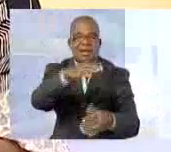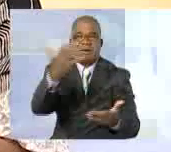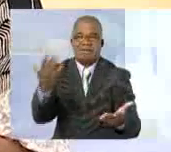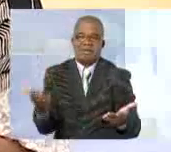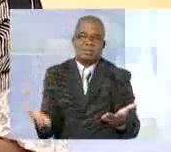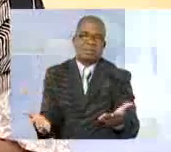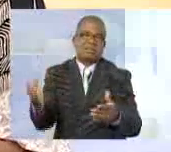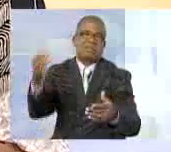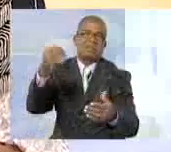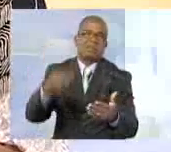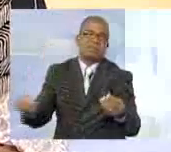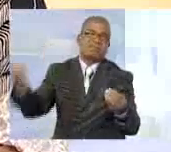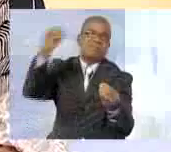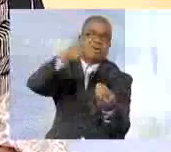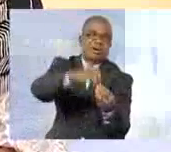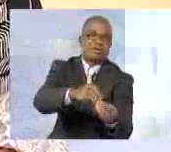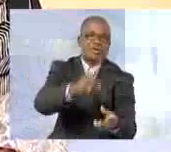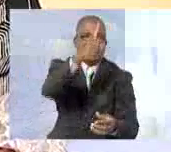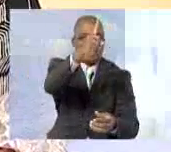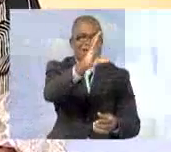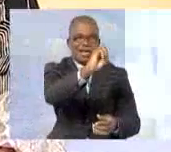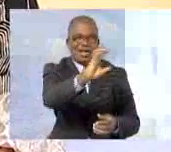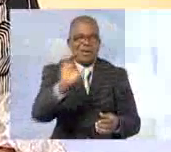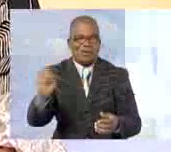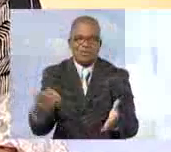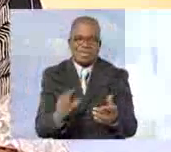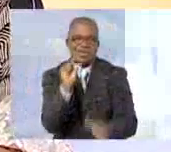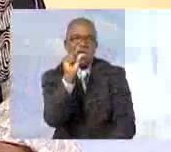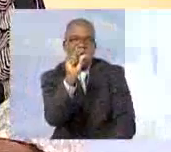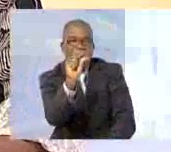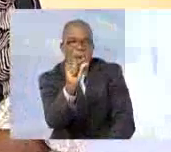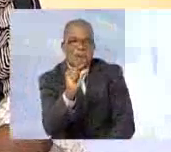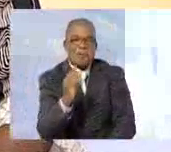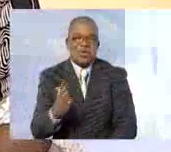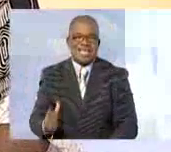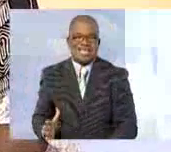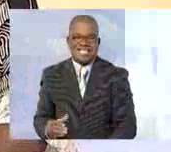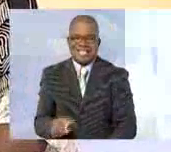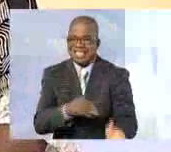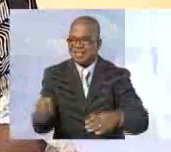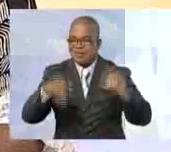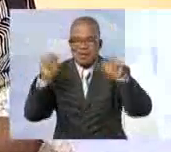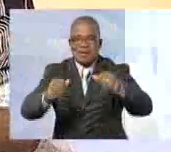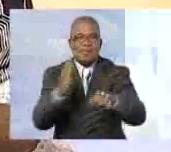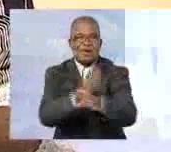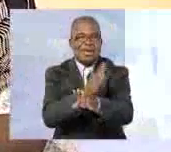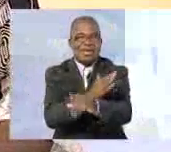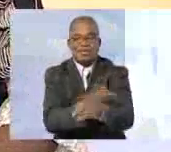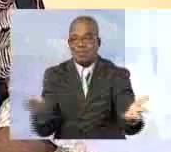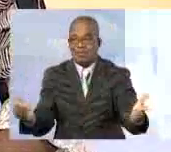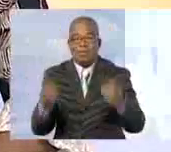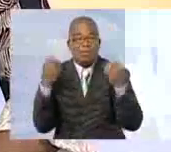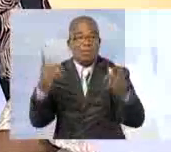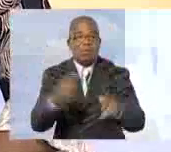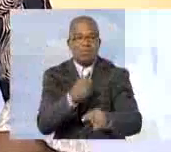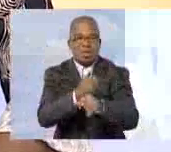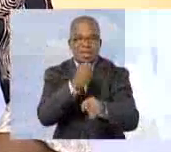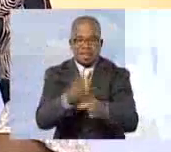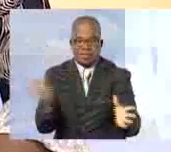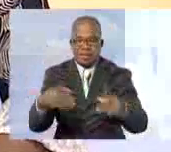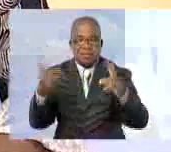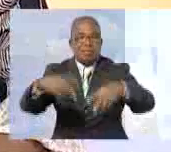Elles seront ainsi financièrement indépendantes et pourront développer des activités génératrices de revenus. C'est ce que nous explique dans